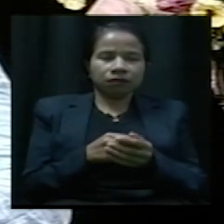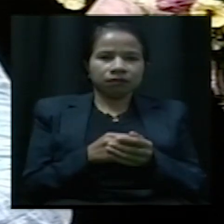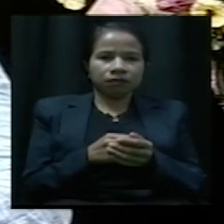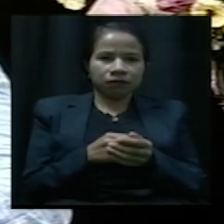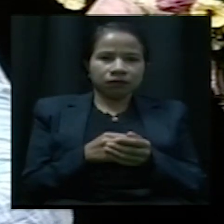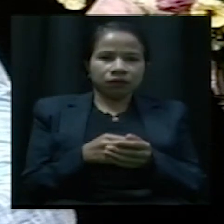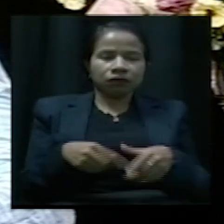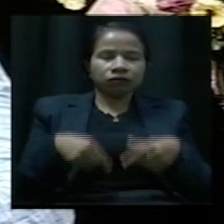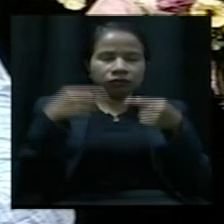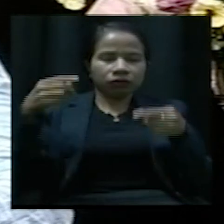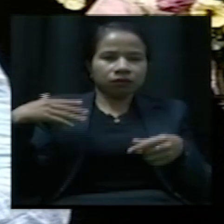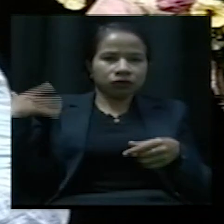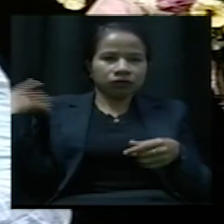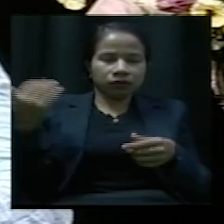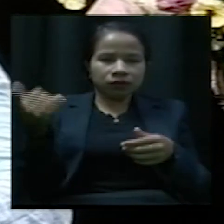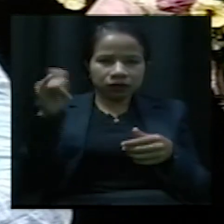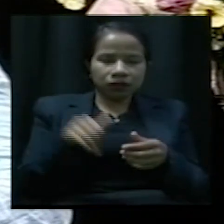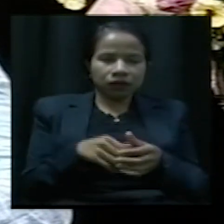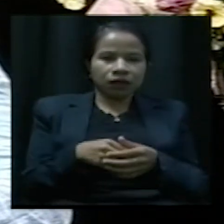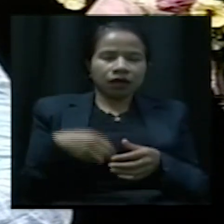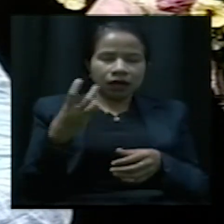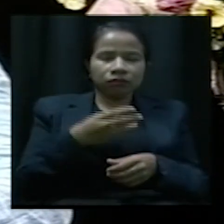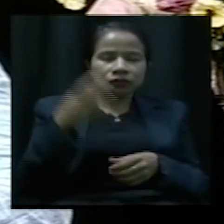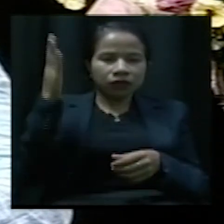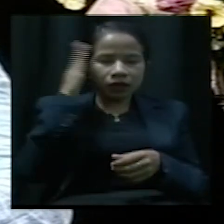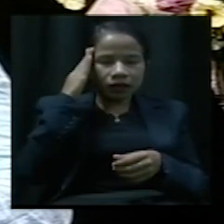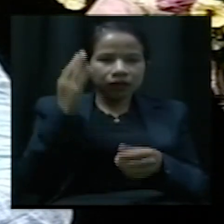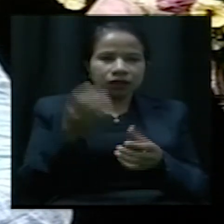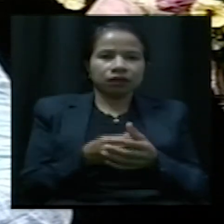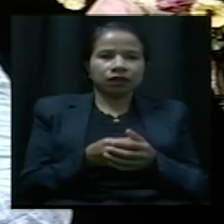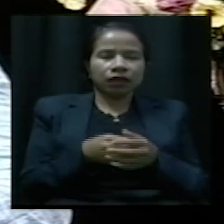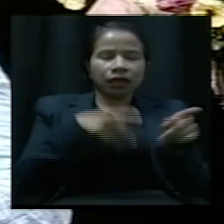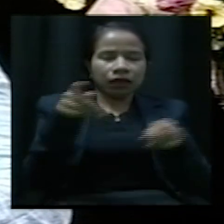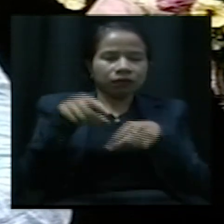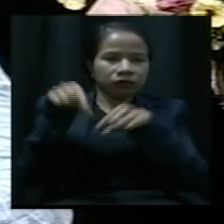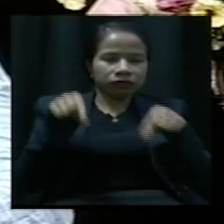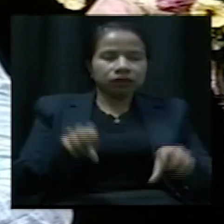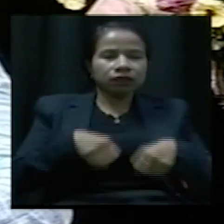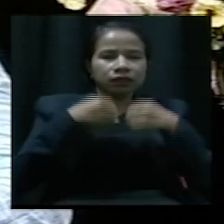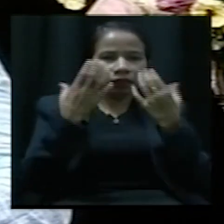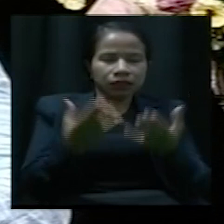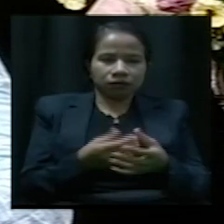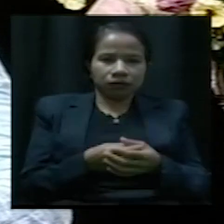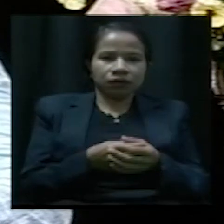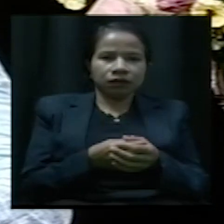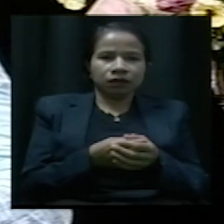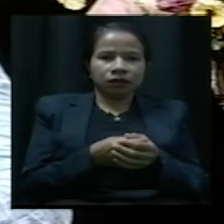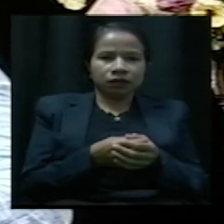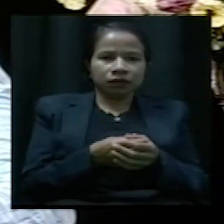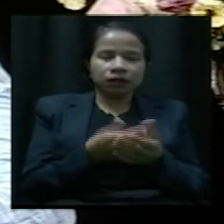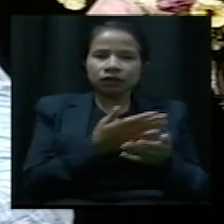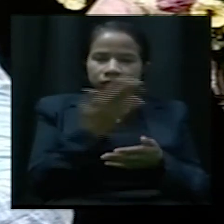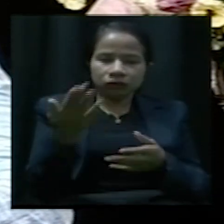joven sira nomos amin sakara amia sang amos sakara tene maju menis emang defisiensi hira mak ita bot sira inkluyo na